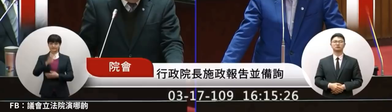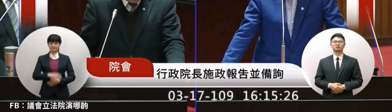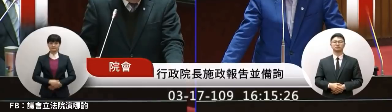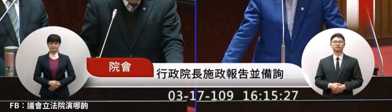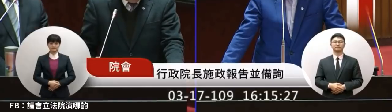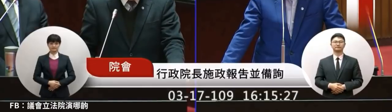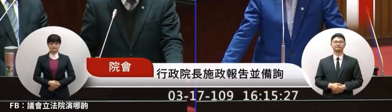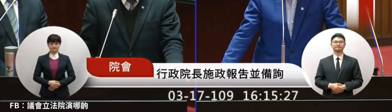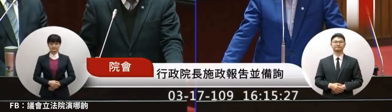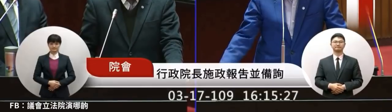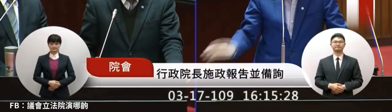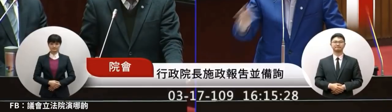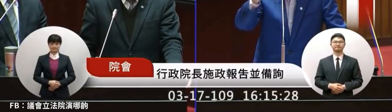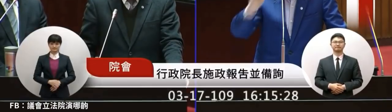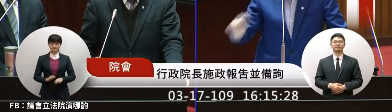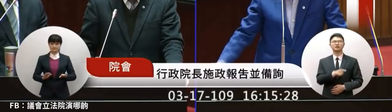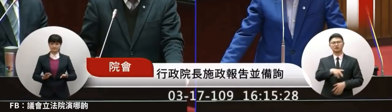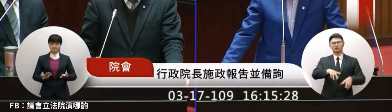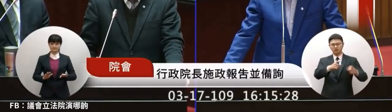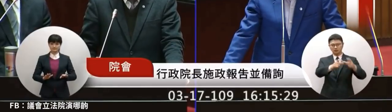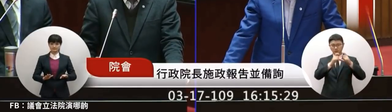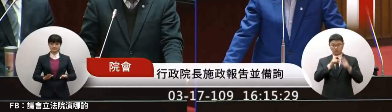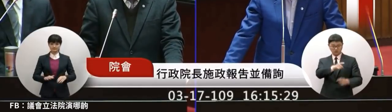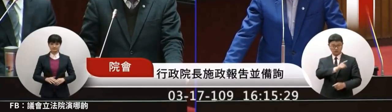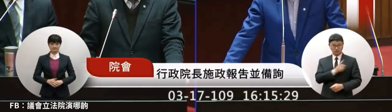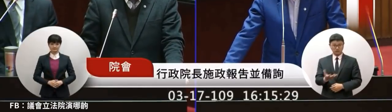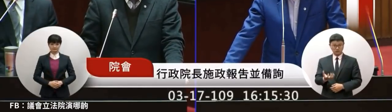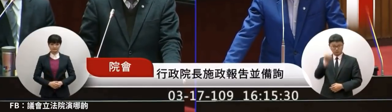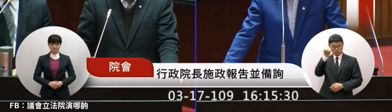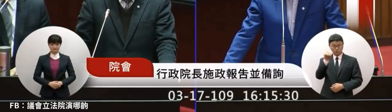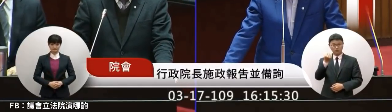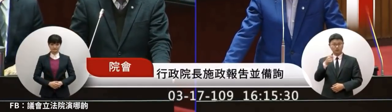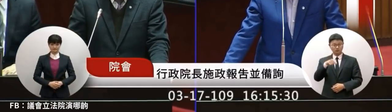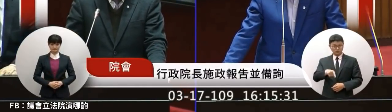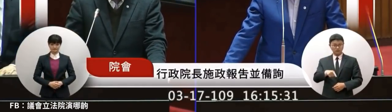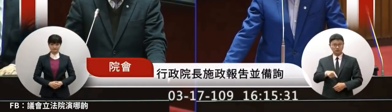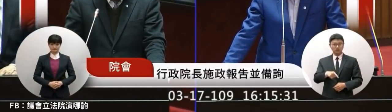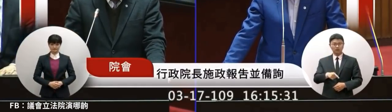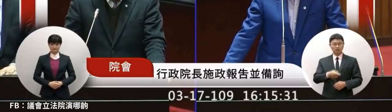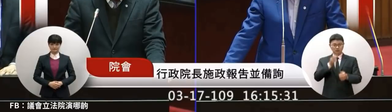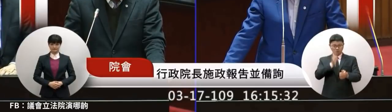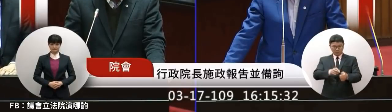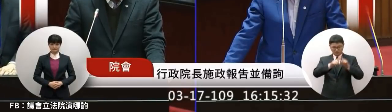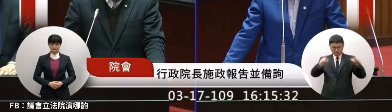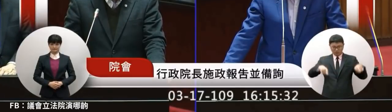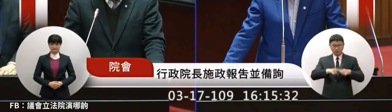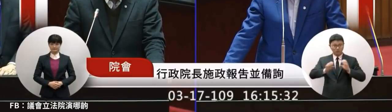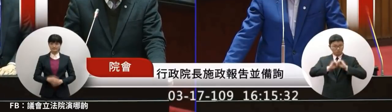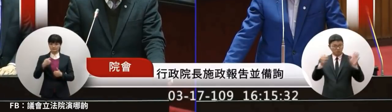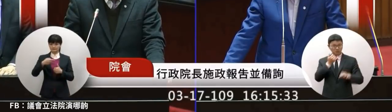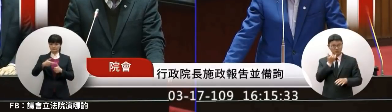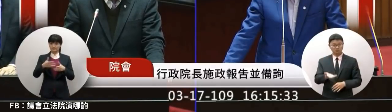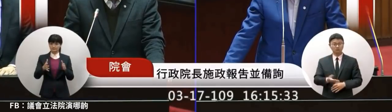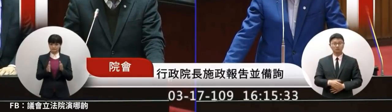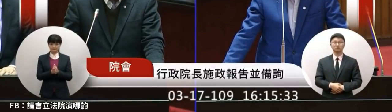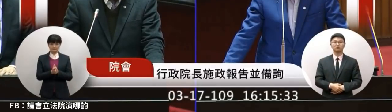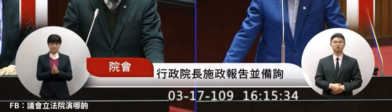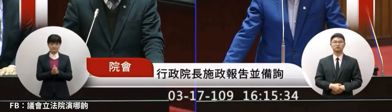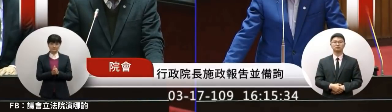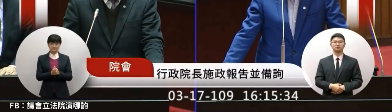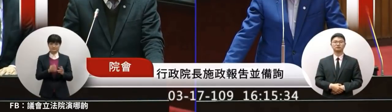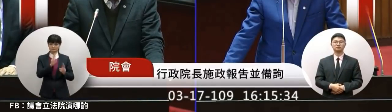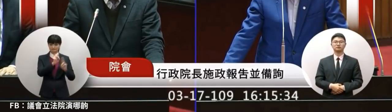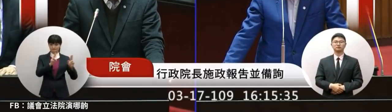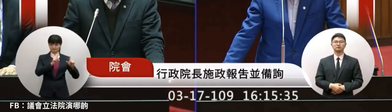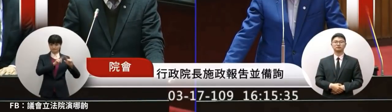那昨天 你先回答我一下，你有权利做这样子的命令吗？ 教育部当然是依照指挥中心指